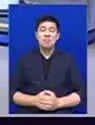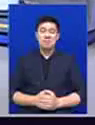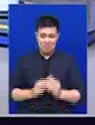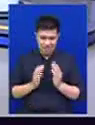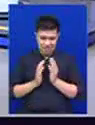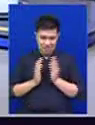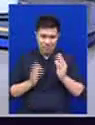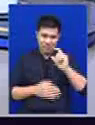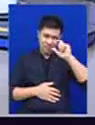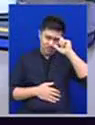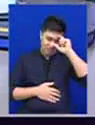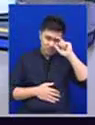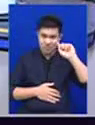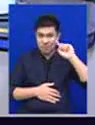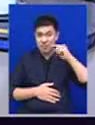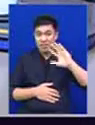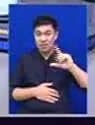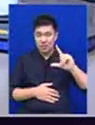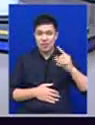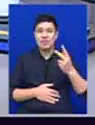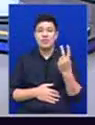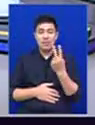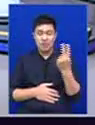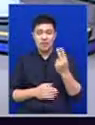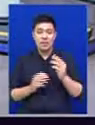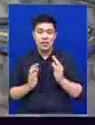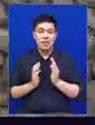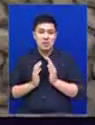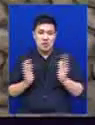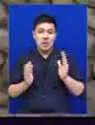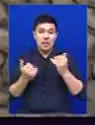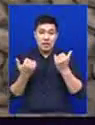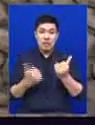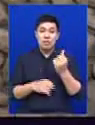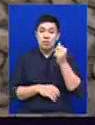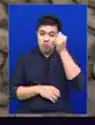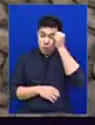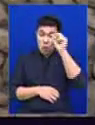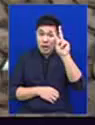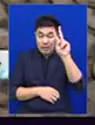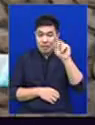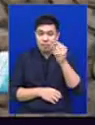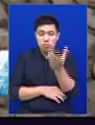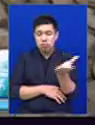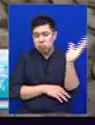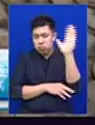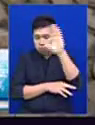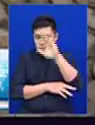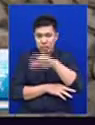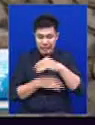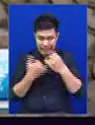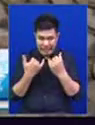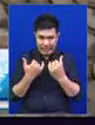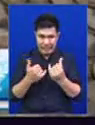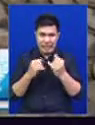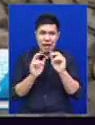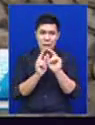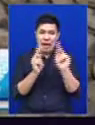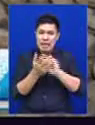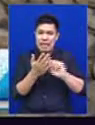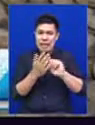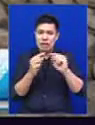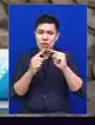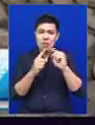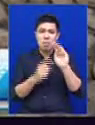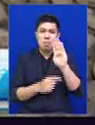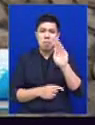ณณัฐพงษ์คุณชลพรคะตลอดทั้งวันที่ผ่านมานี้นะคะกรรมการร่างรัฐธรรมนูญยังคงพิจารณาในส่วนของบทเฉพาะการโด